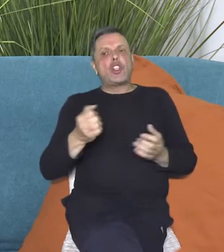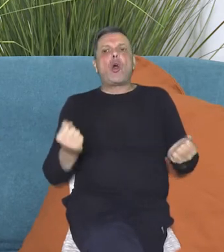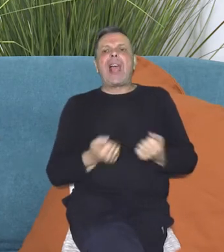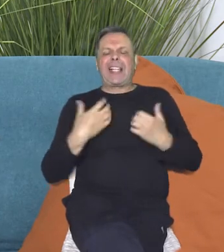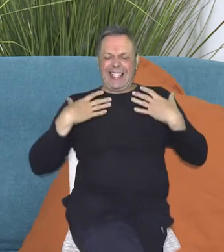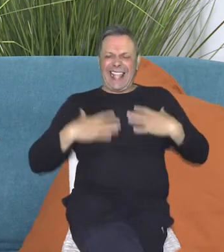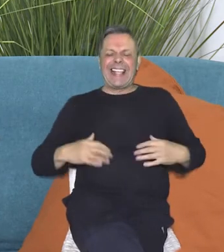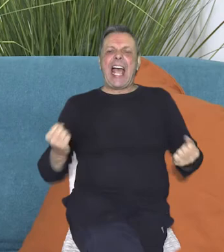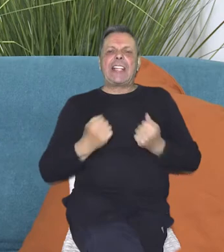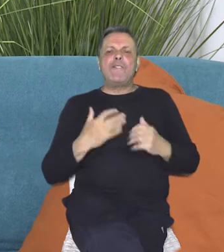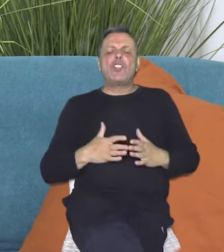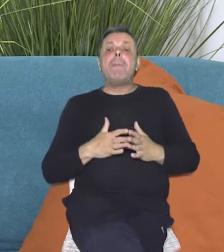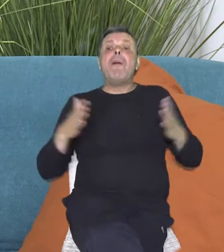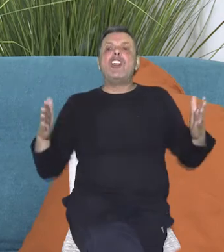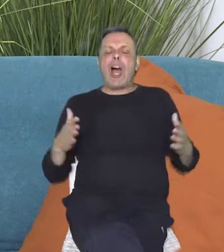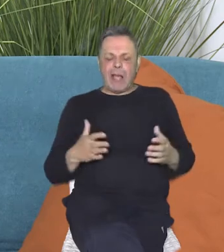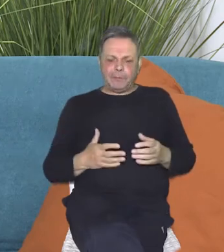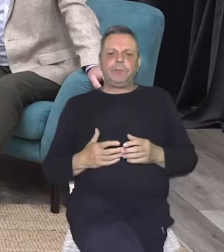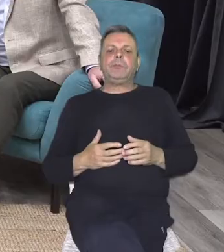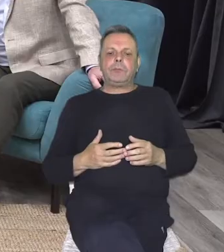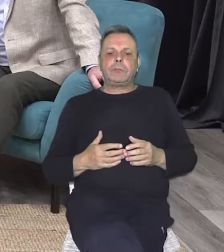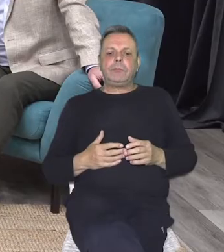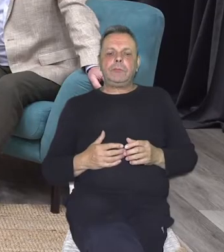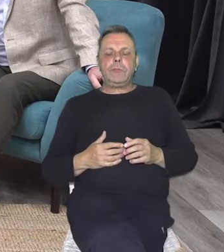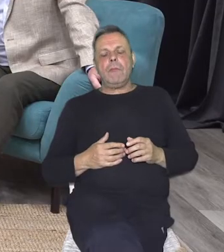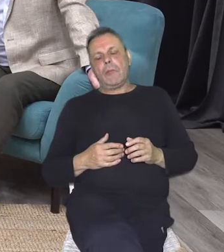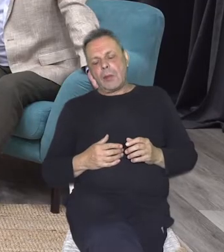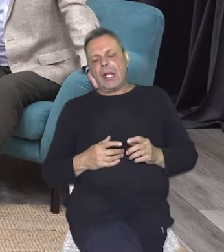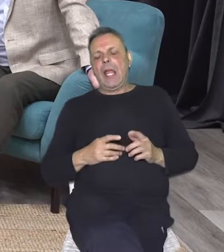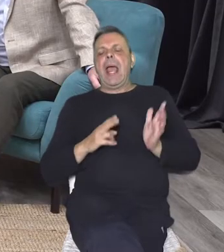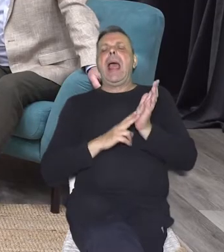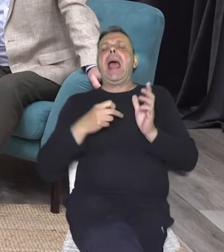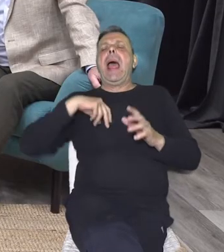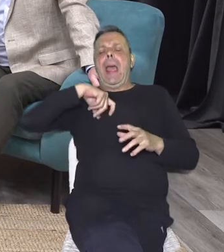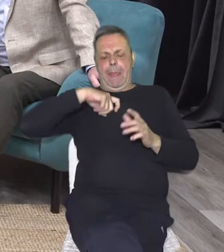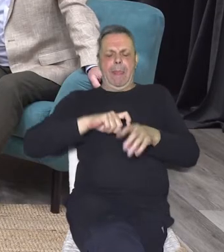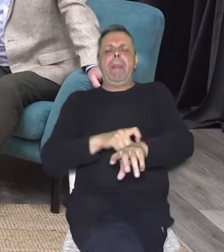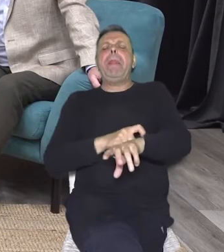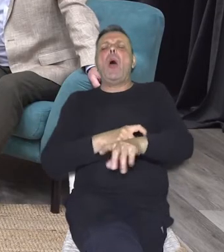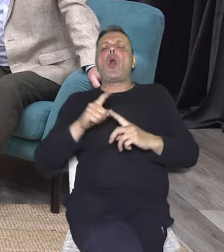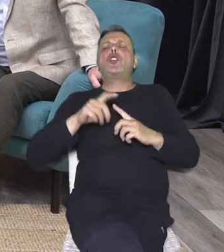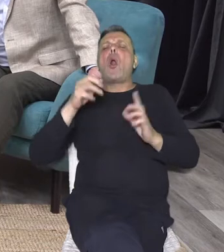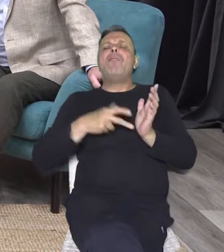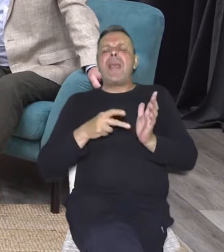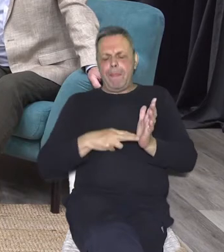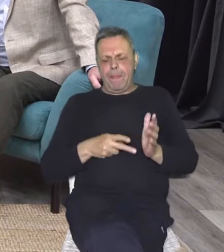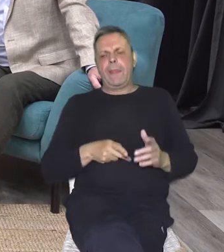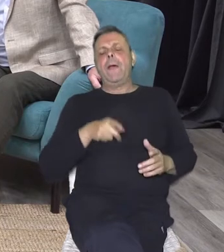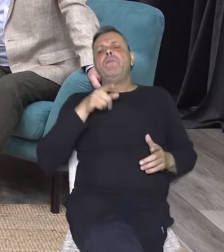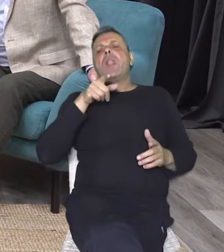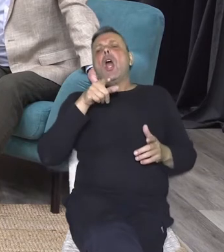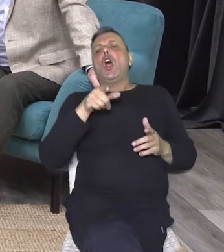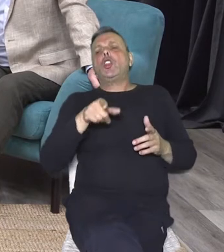aktivnosti tjelesne povećava količina BDNF-a. To je jedan neurotrofin, to je jedna bjelančevinasta molekula koju mi